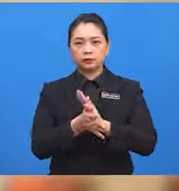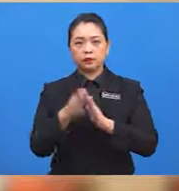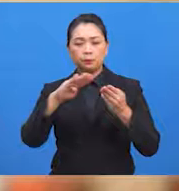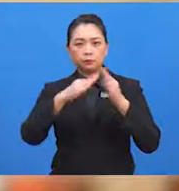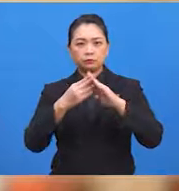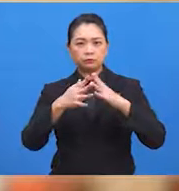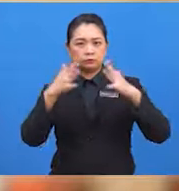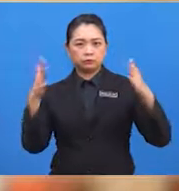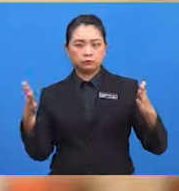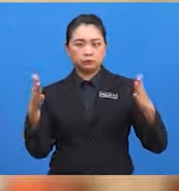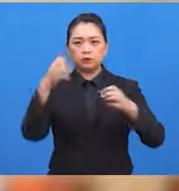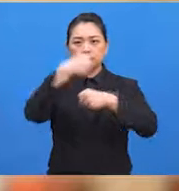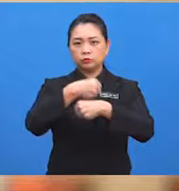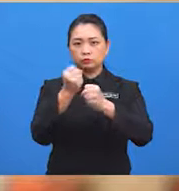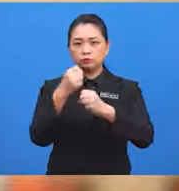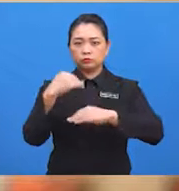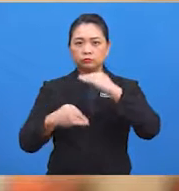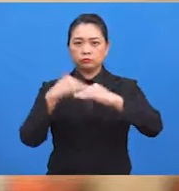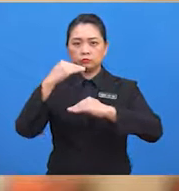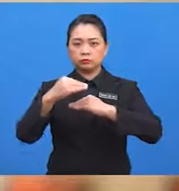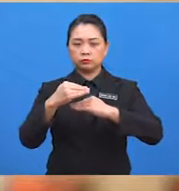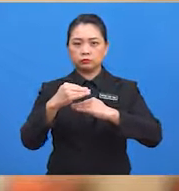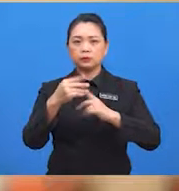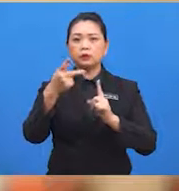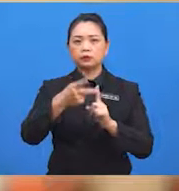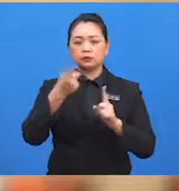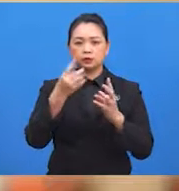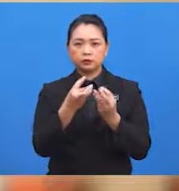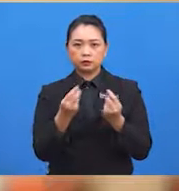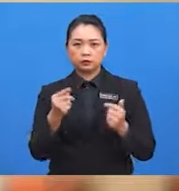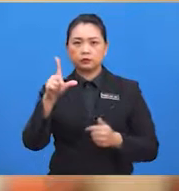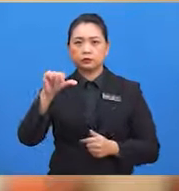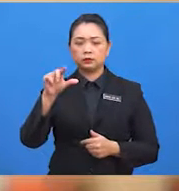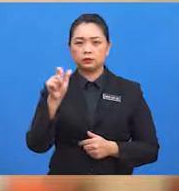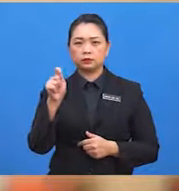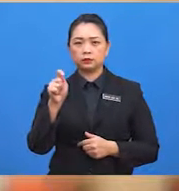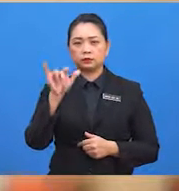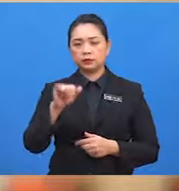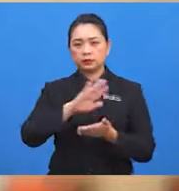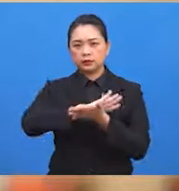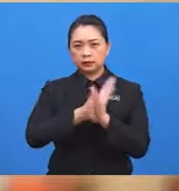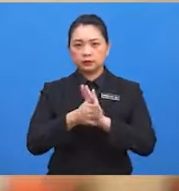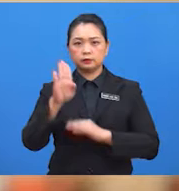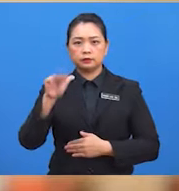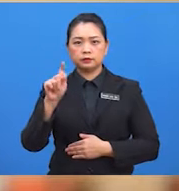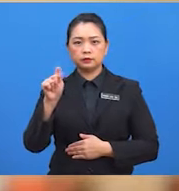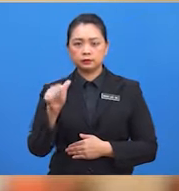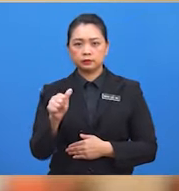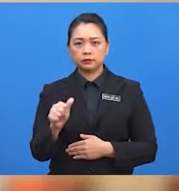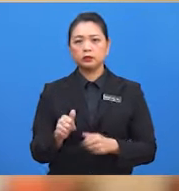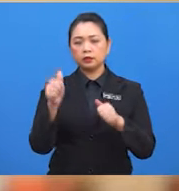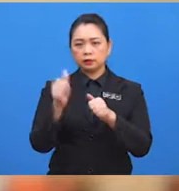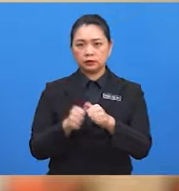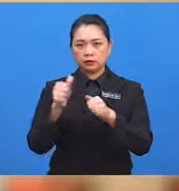besar. Struktur bandar besar ini dibina dari tanah liat yang kemudiannya dijadikan bata. Di setiap